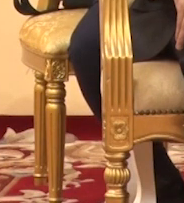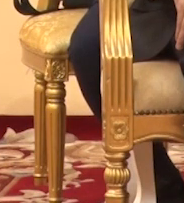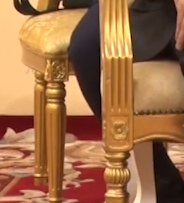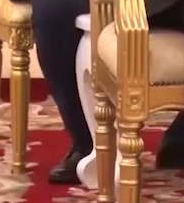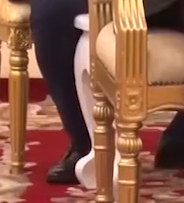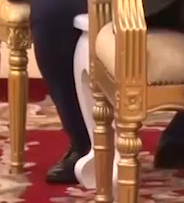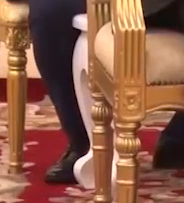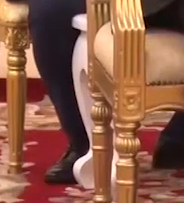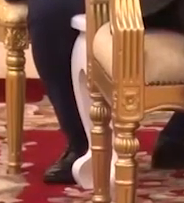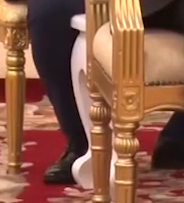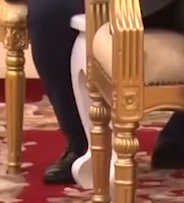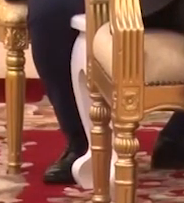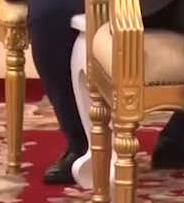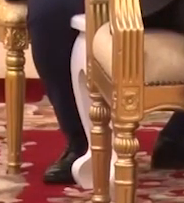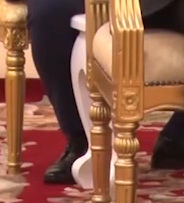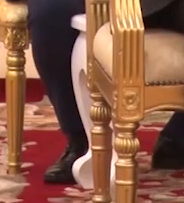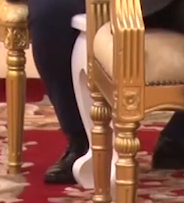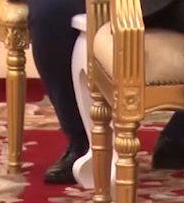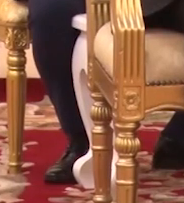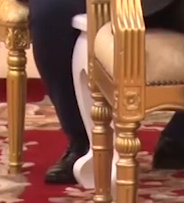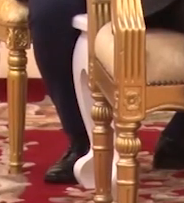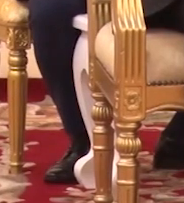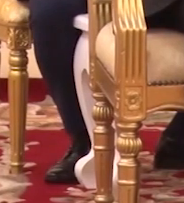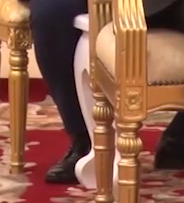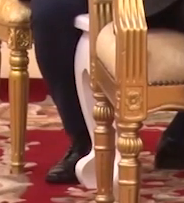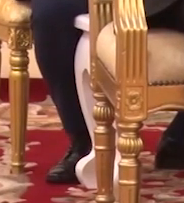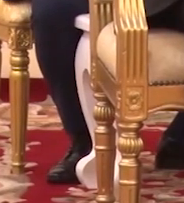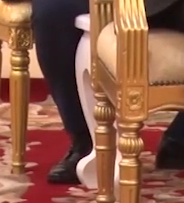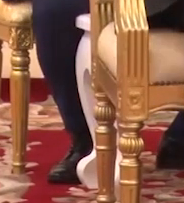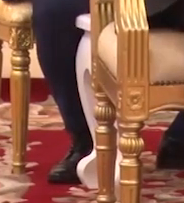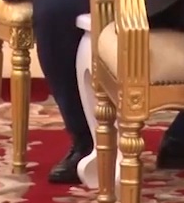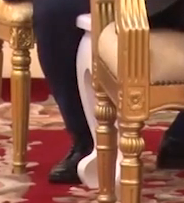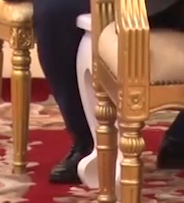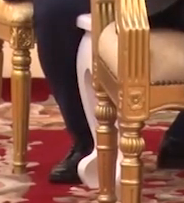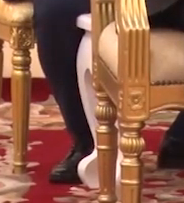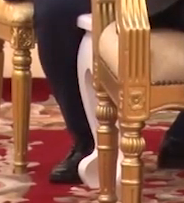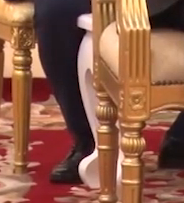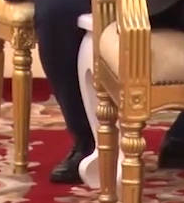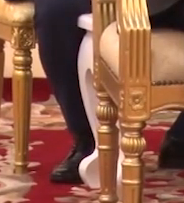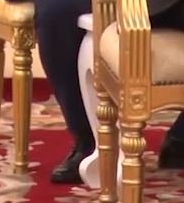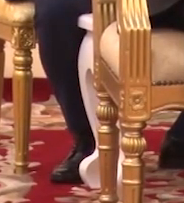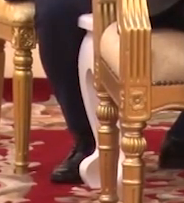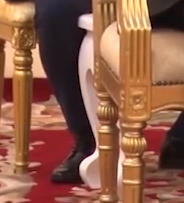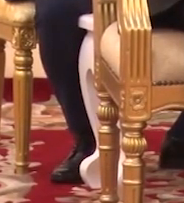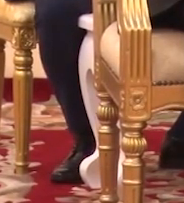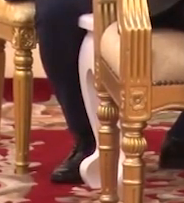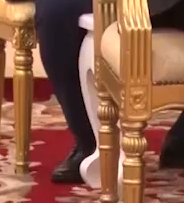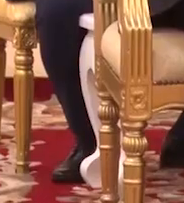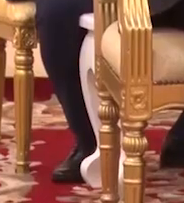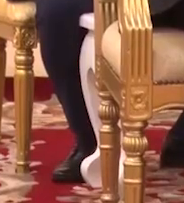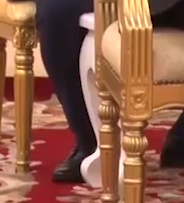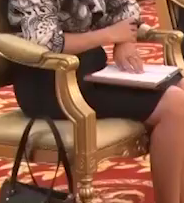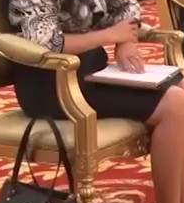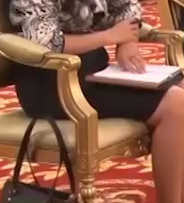ขนมกรอบคันในกิจสหประตบัติกาทเวพิกีนังในเลชาอันตรจีดโดยชินในกรอบคัน IPU